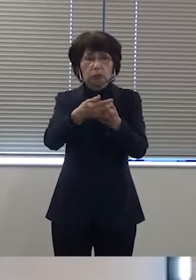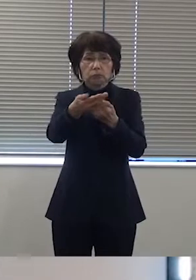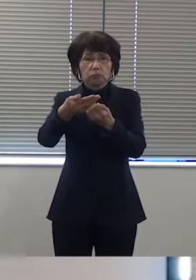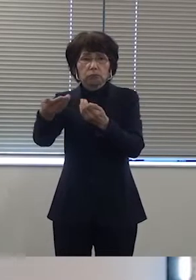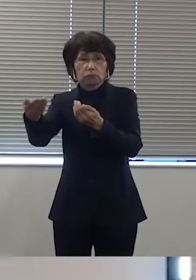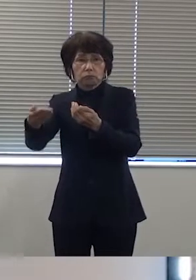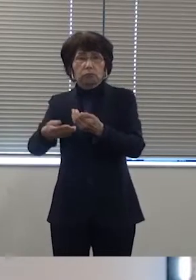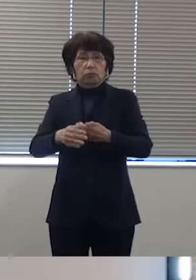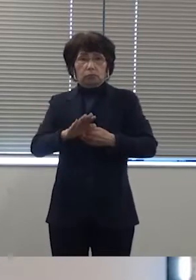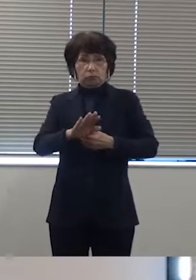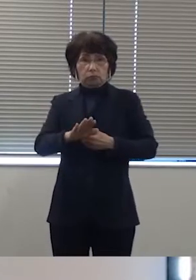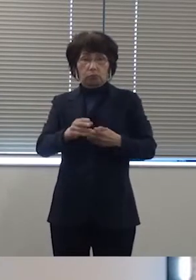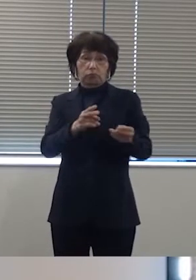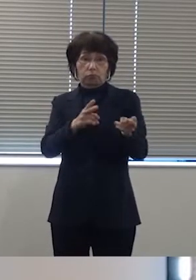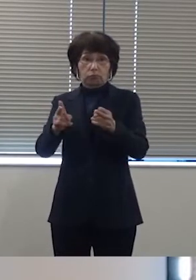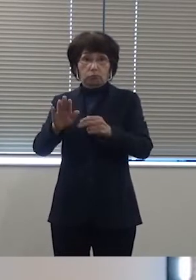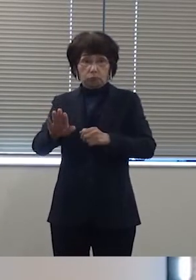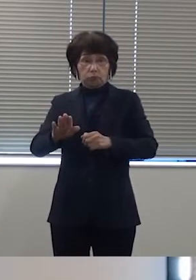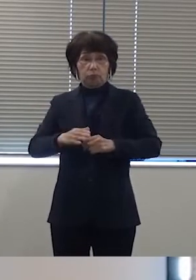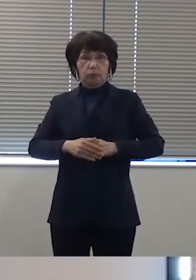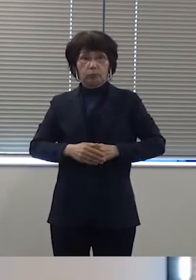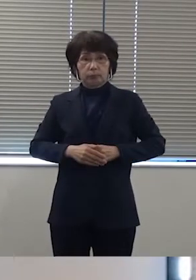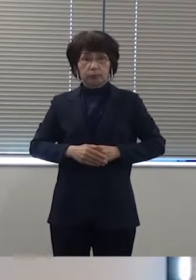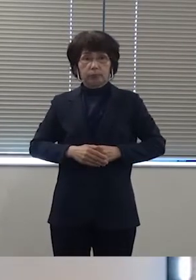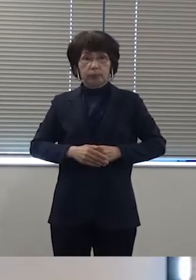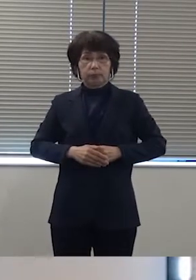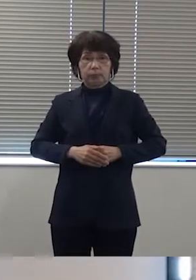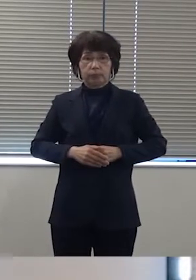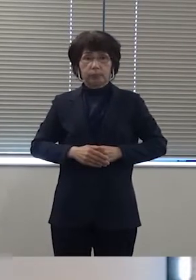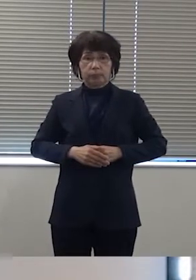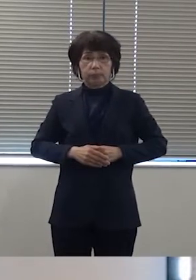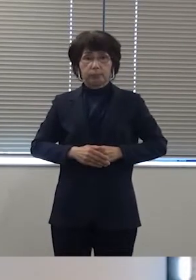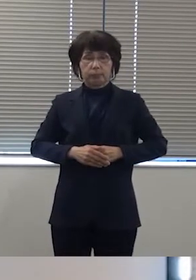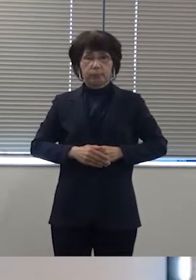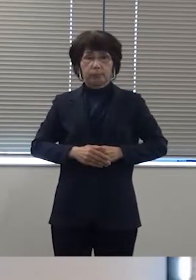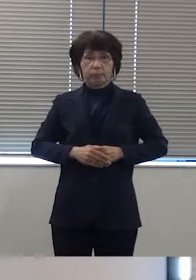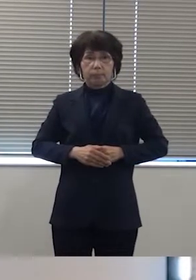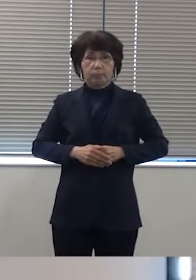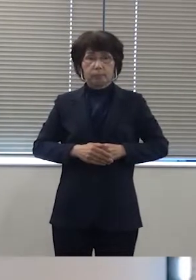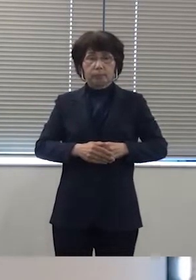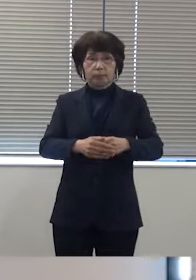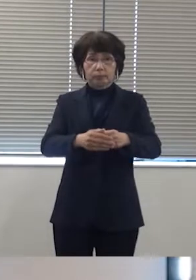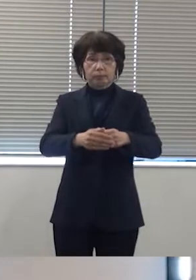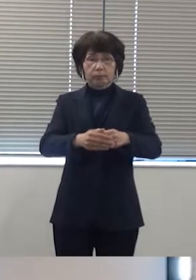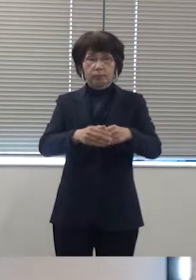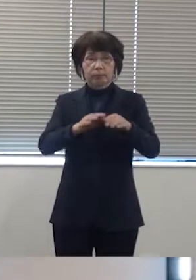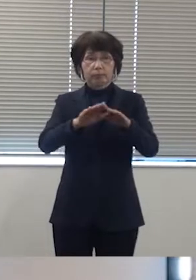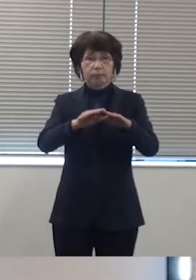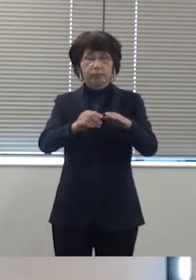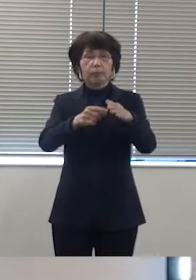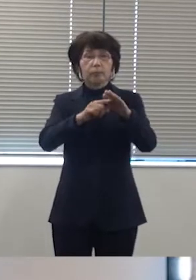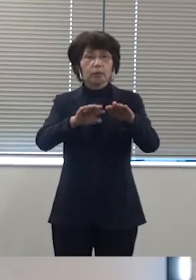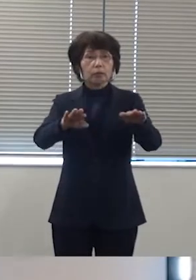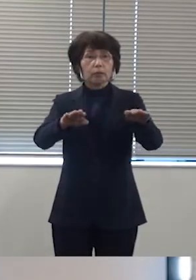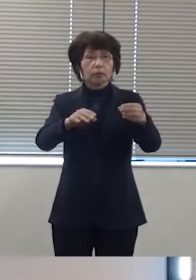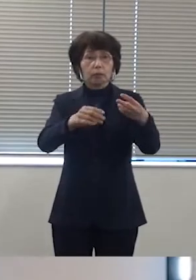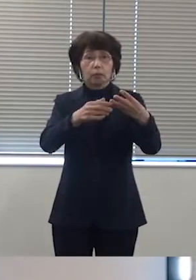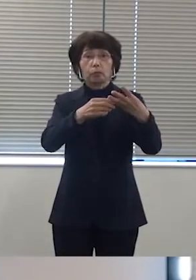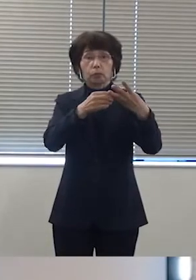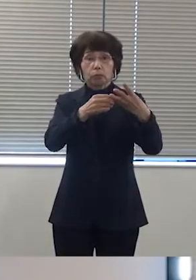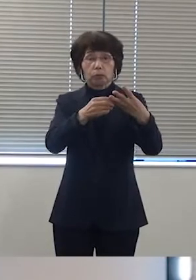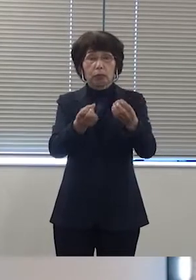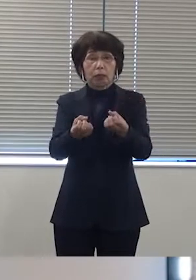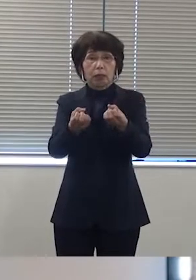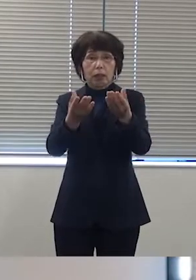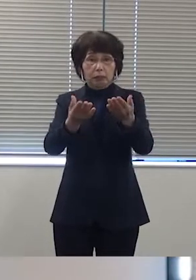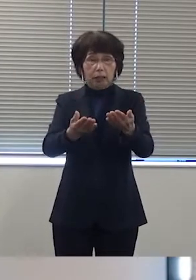そして一番下の新規ですけど、新規就農者育成協議会補助は、新規就農者の支援のため、中古